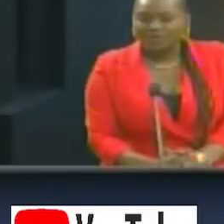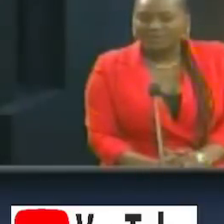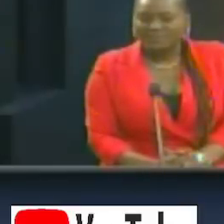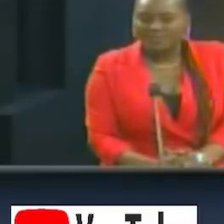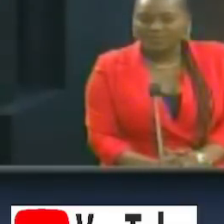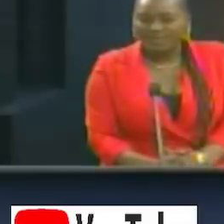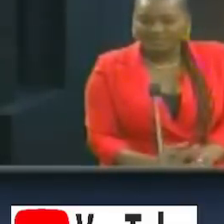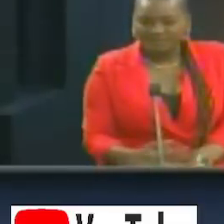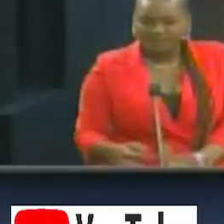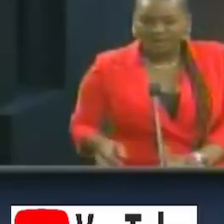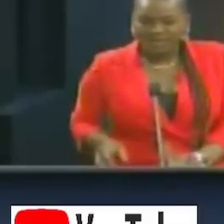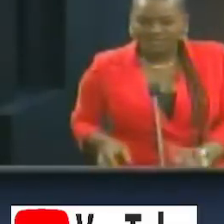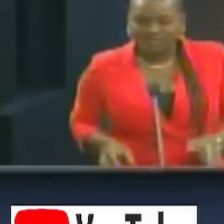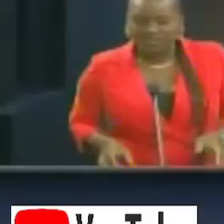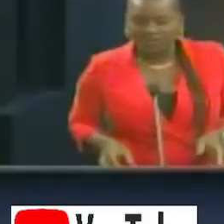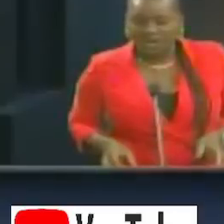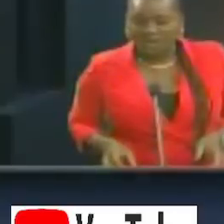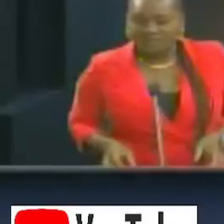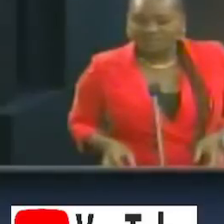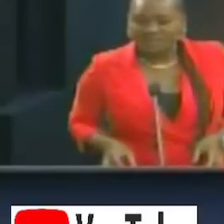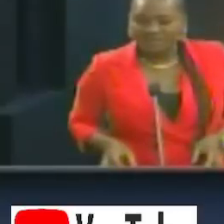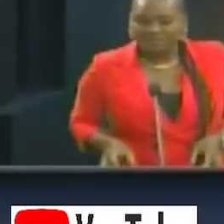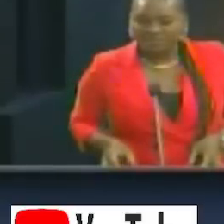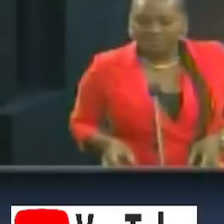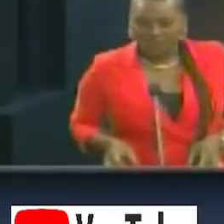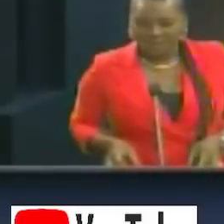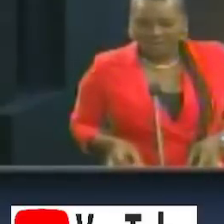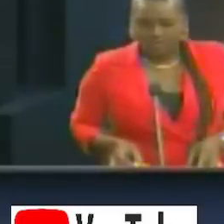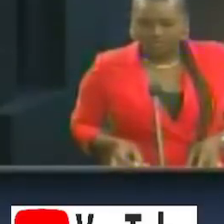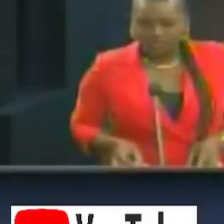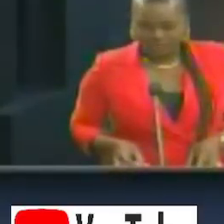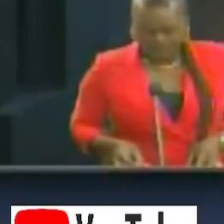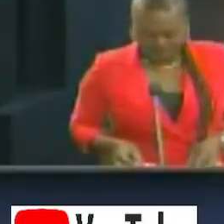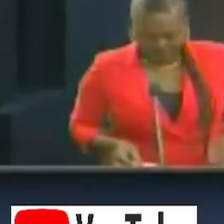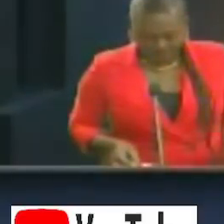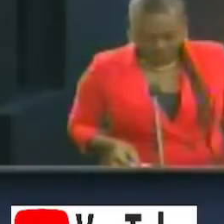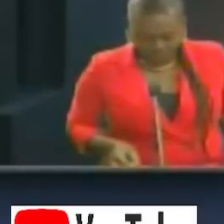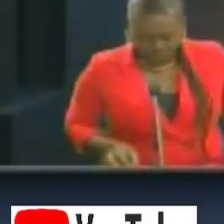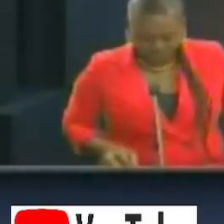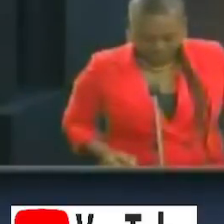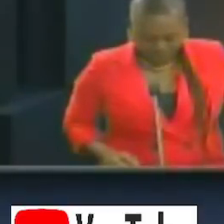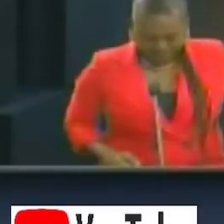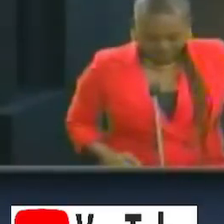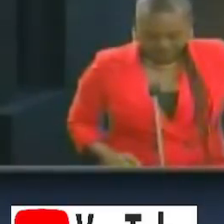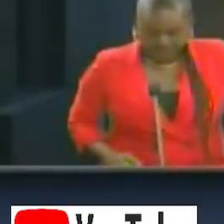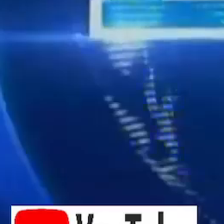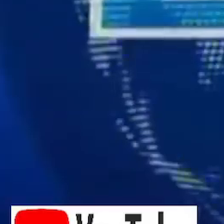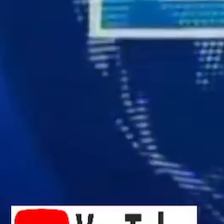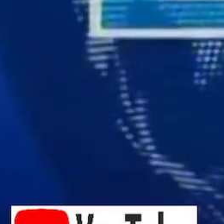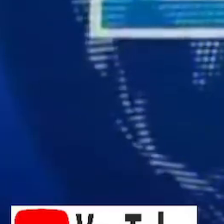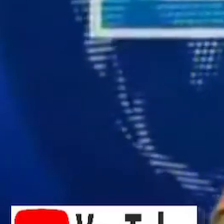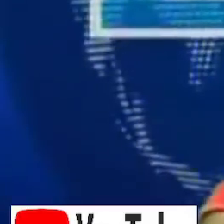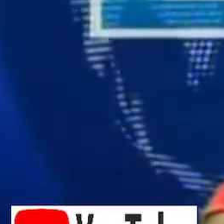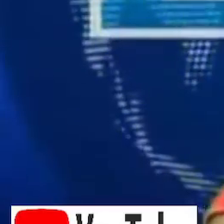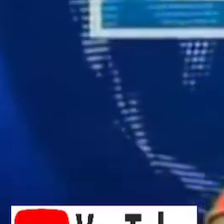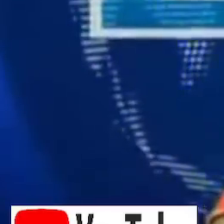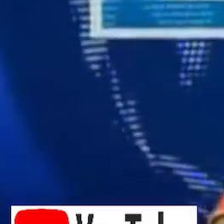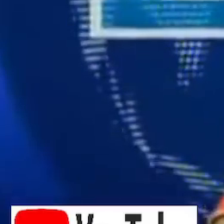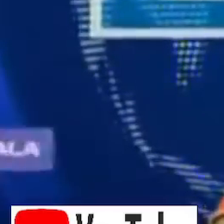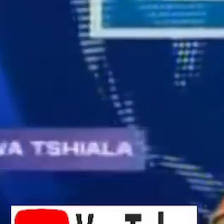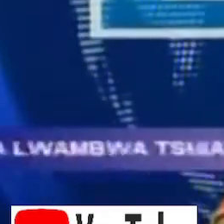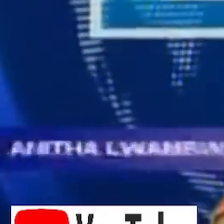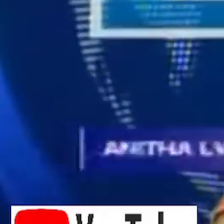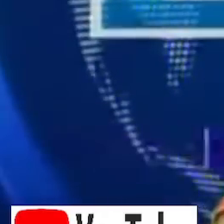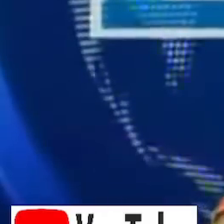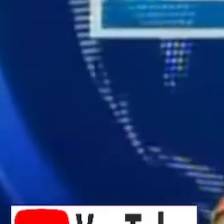contre la délocalisation anarchique des établissements scolaires d'une entité à une autre. Voilà, merci d'avoir suivi ce